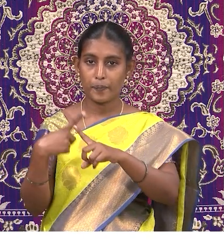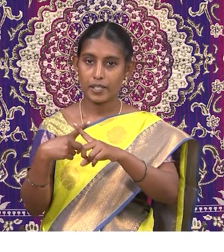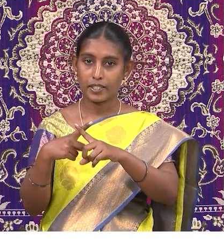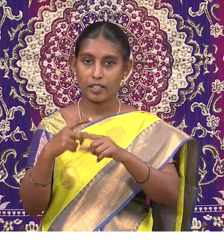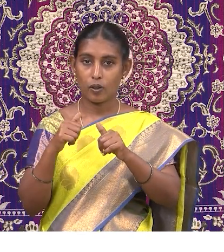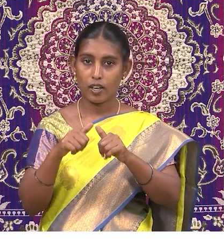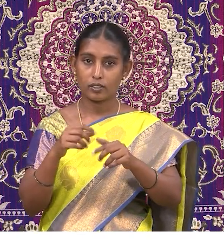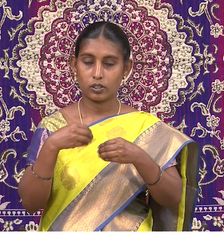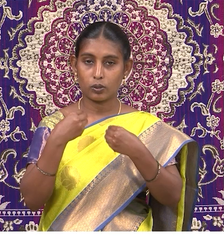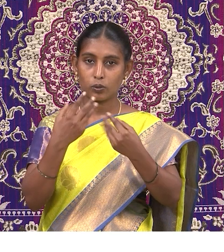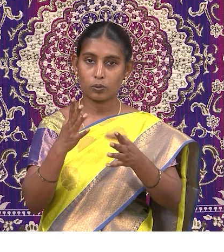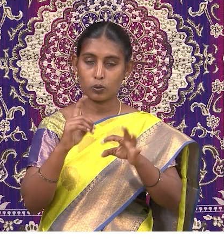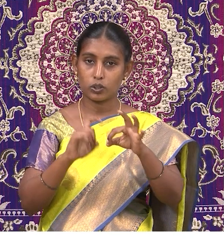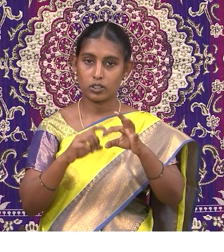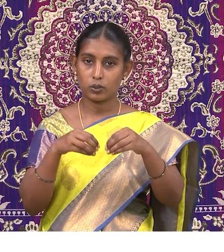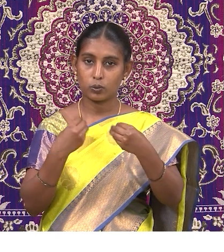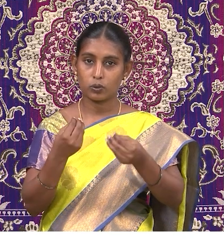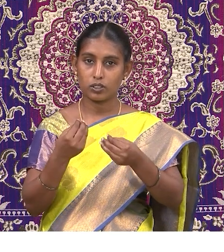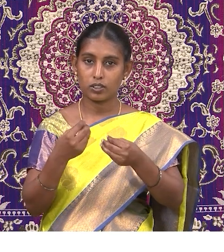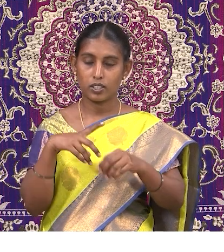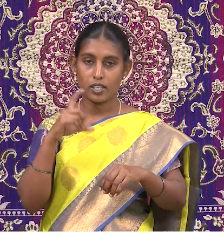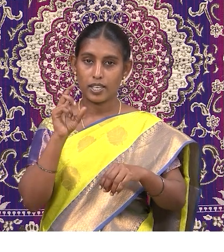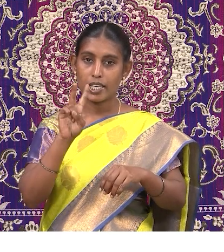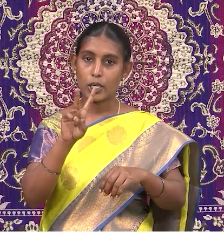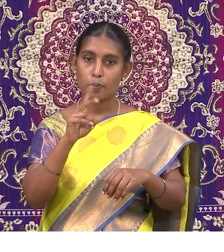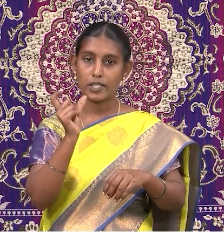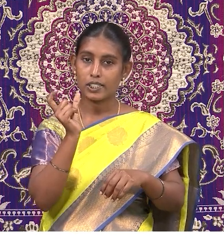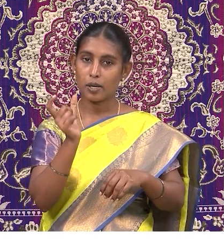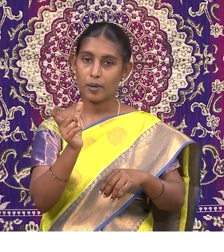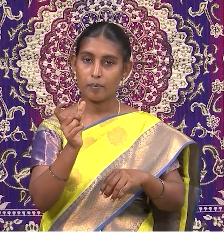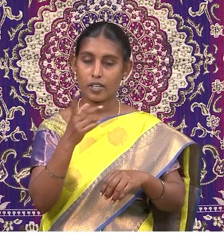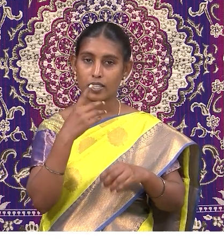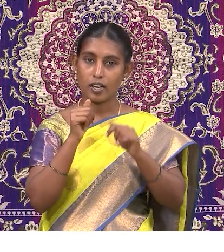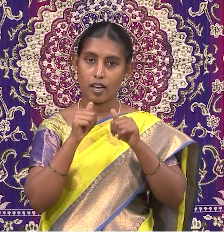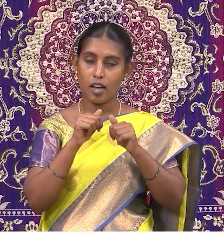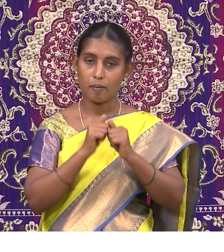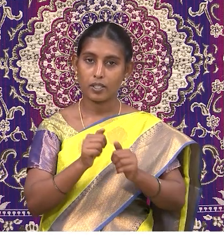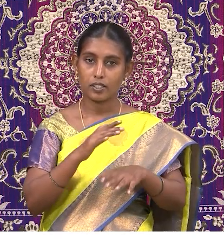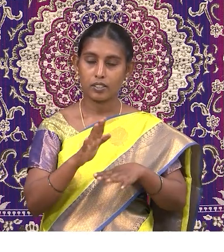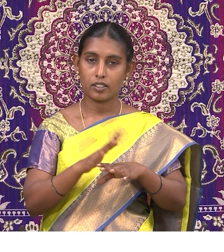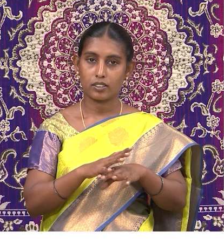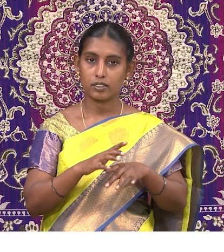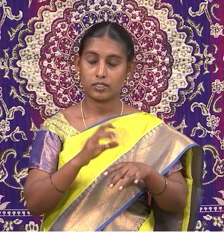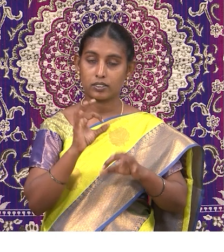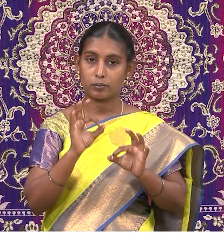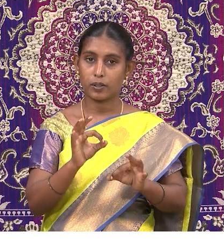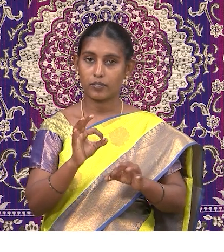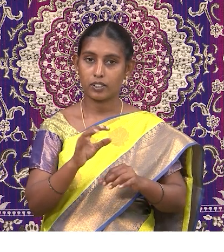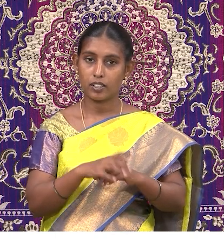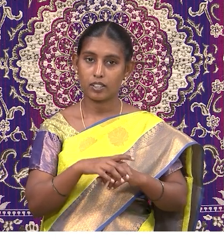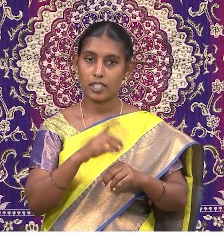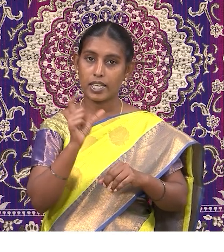கொடுத்து மூலங்களின் பெருக்கற்பலன் கொடுத்து இருபடி சமன்பாட்டினை அமைக்க அல்லது தகுந்த இருபடைச் சமன்பாட்டினை